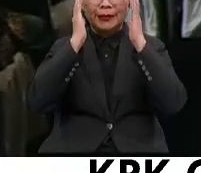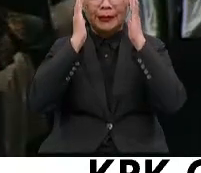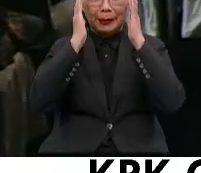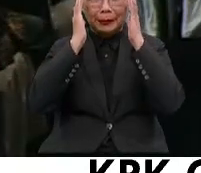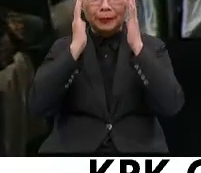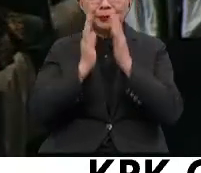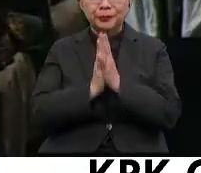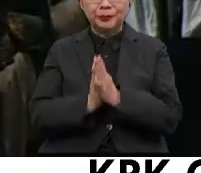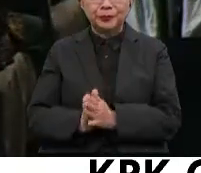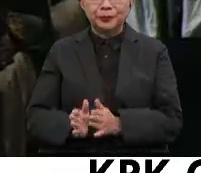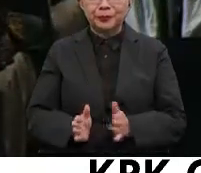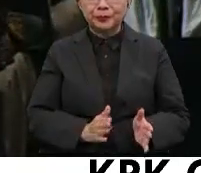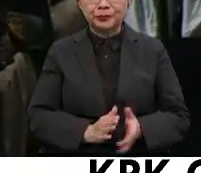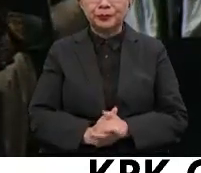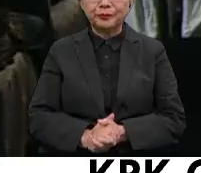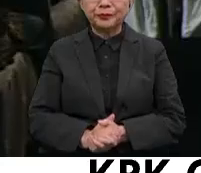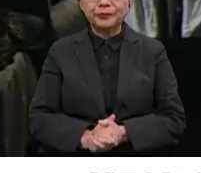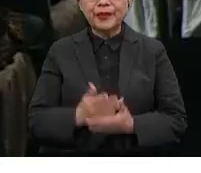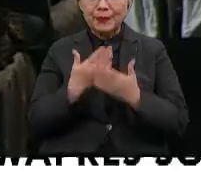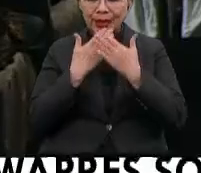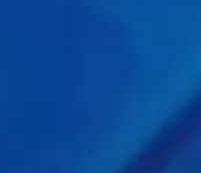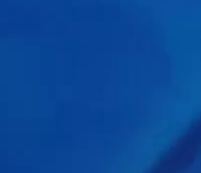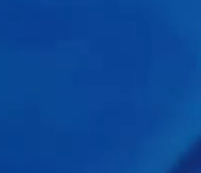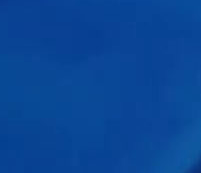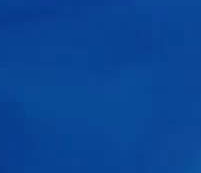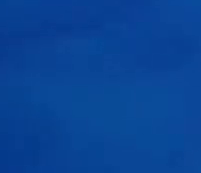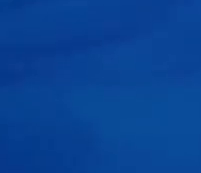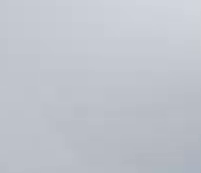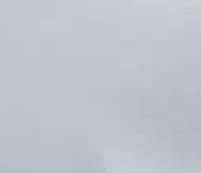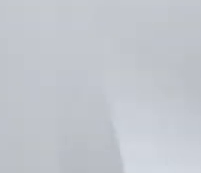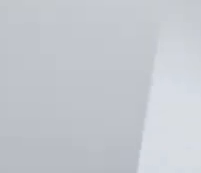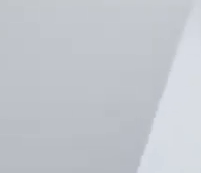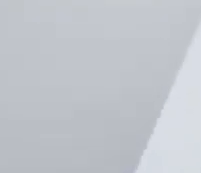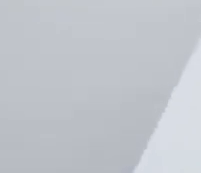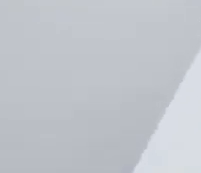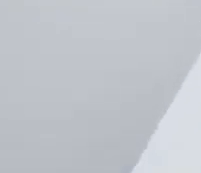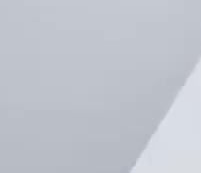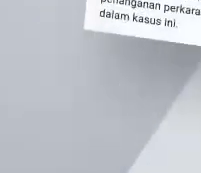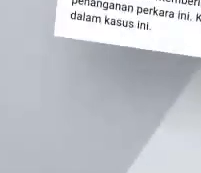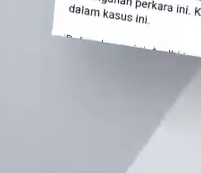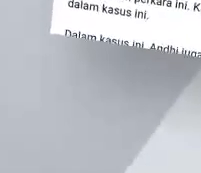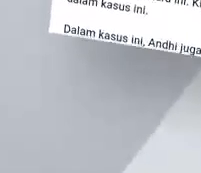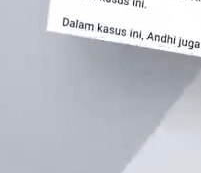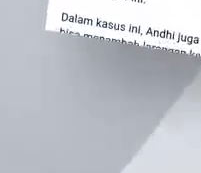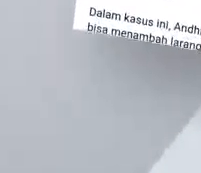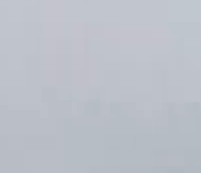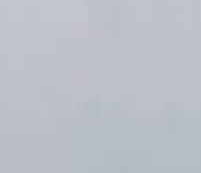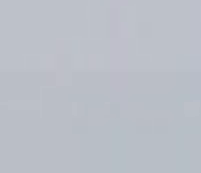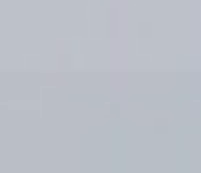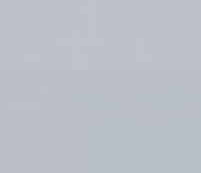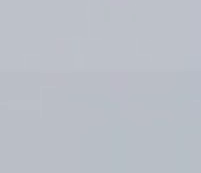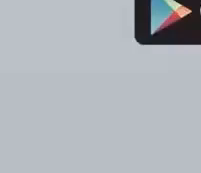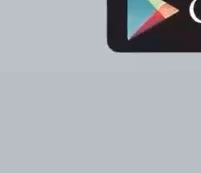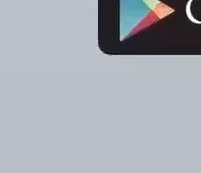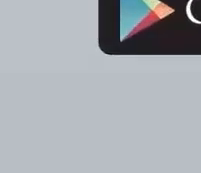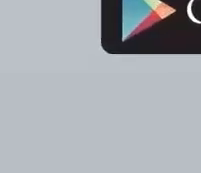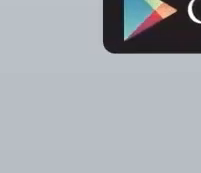Ya. Baik. Terima kasih. Jelajahi cara baru mendapatkan informasi.